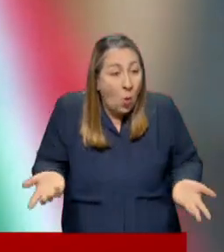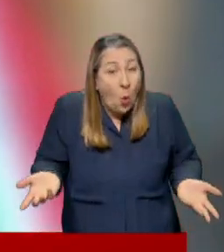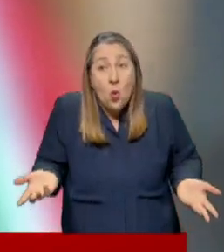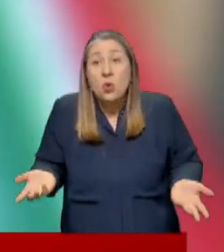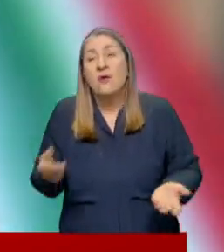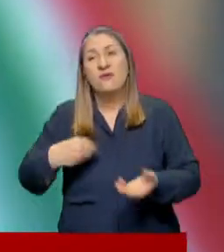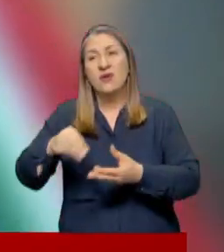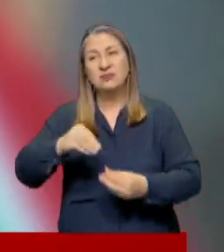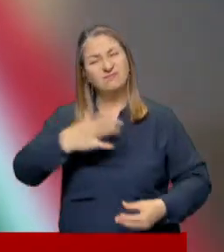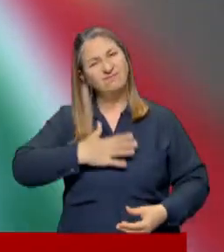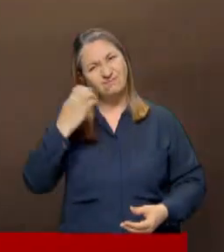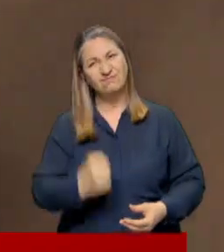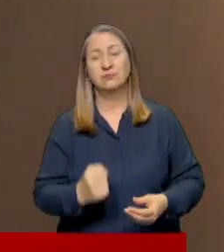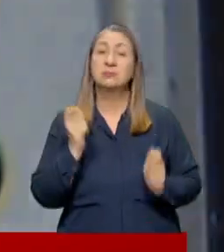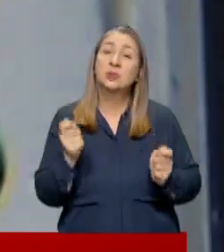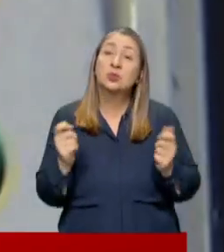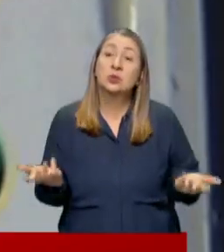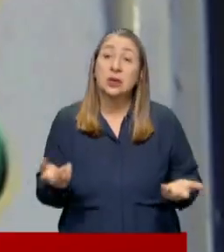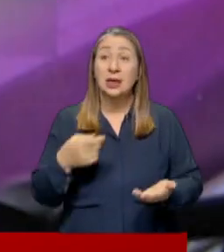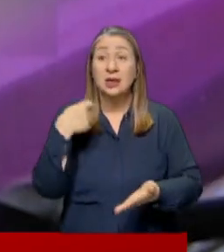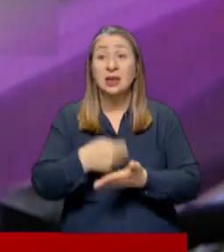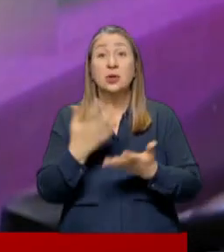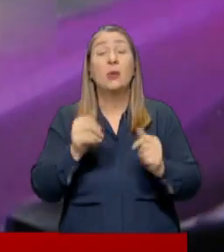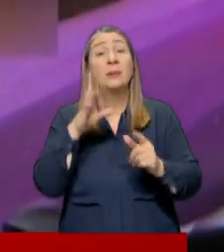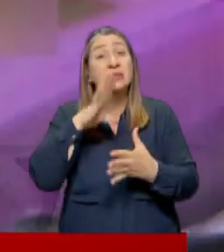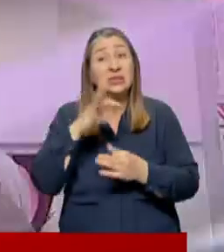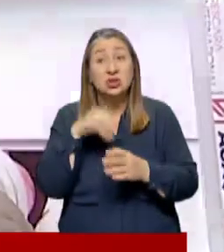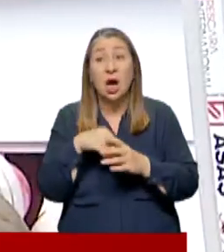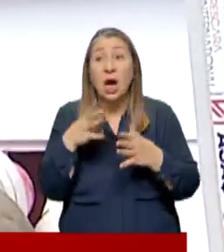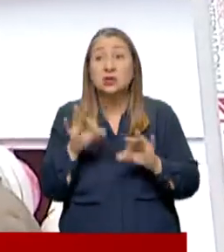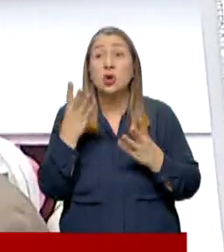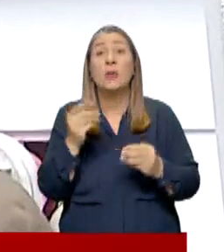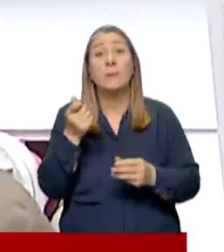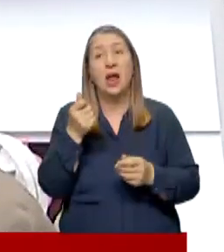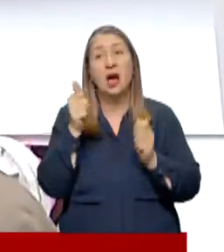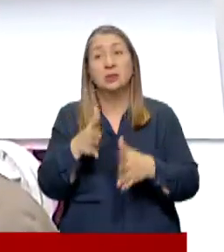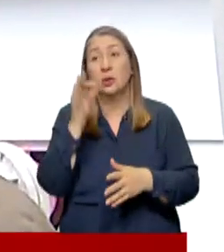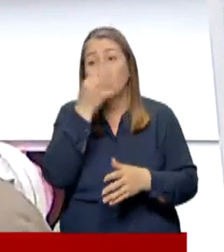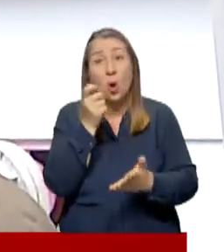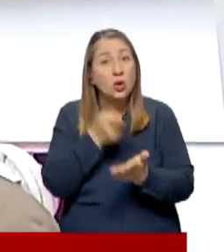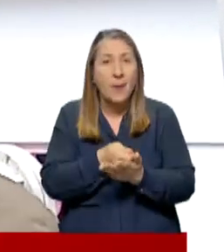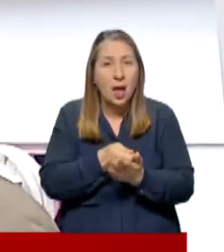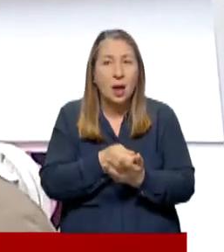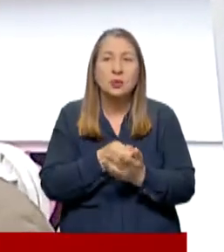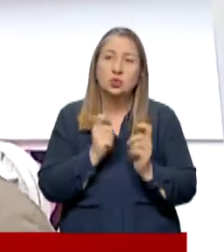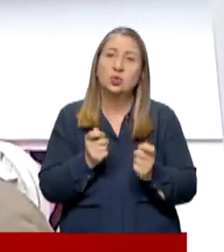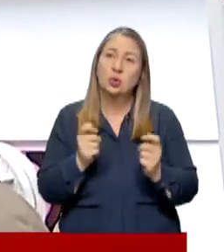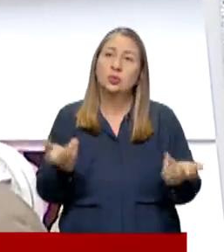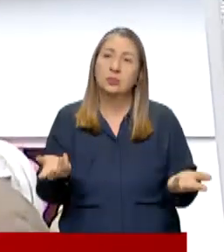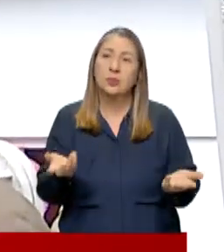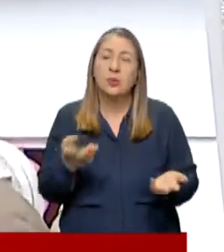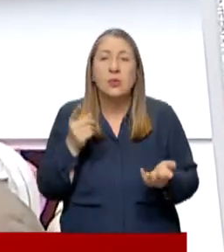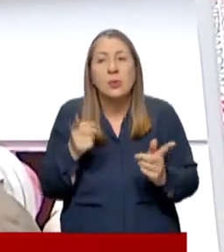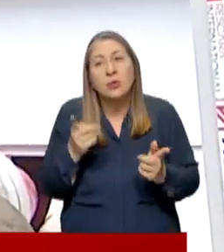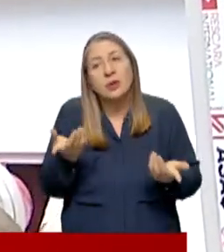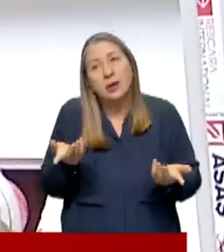olmayınca faizi göze almak zorunda kalıyor. Nakit olmayan bir insan için hazır olmayan parayı harcamak kolay ama ödemesi zor yani. O